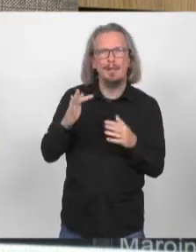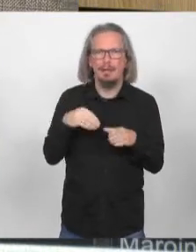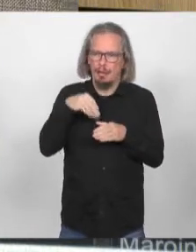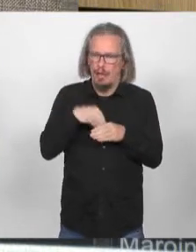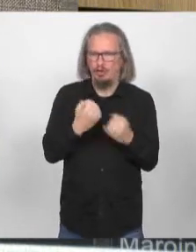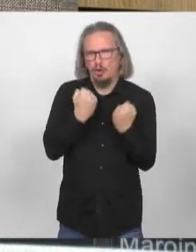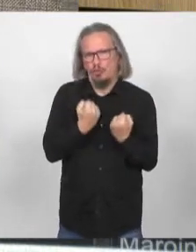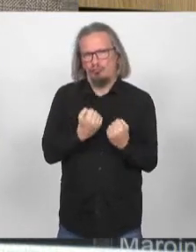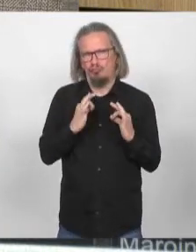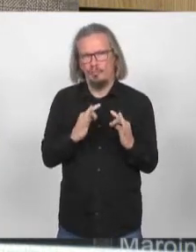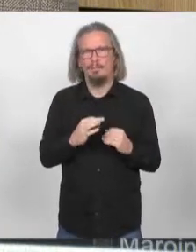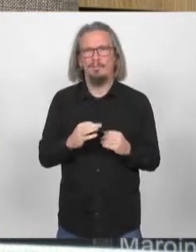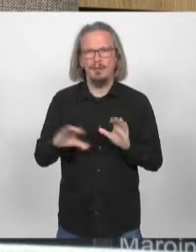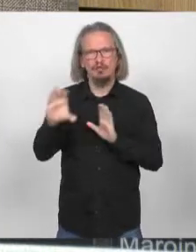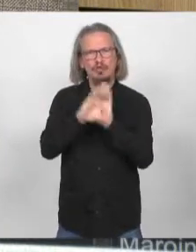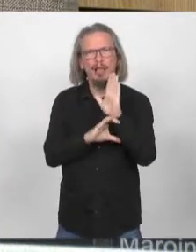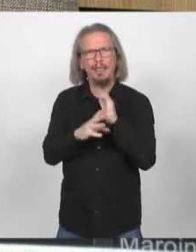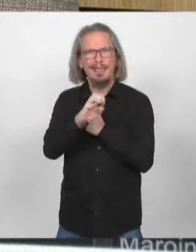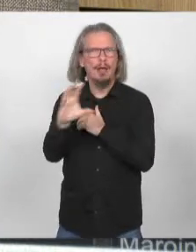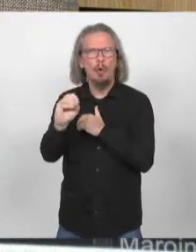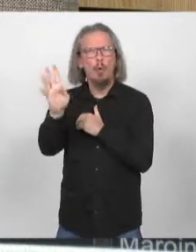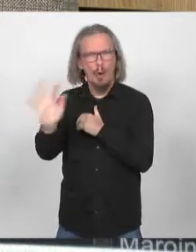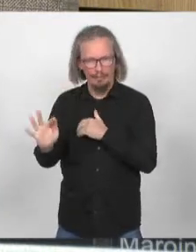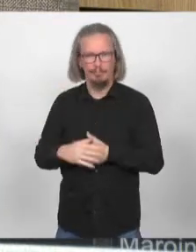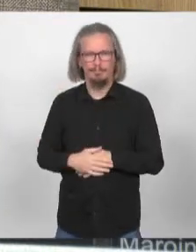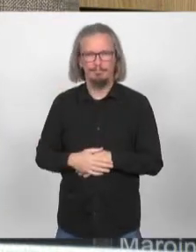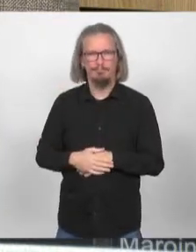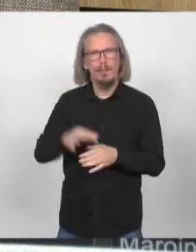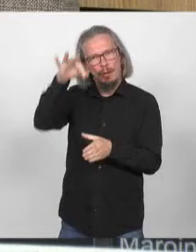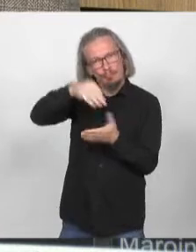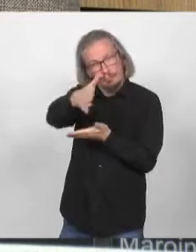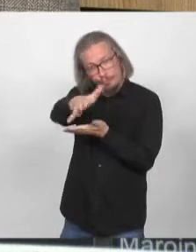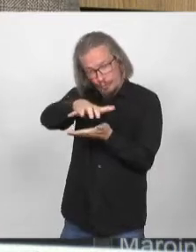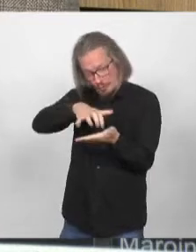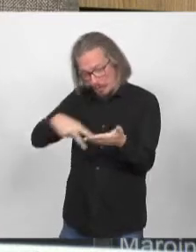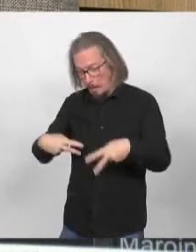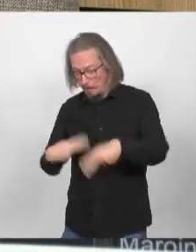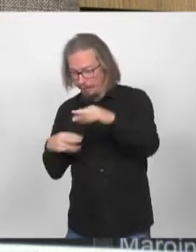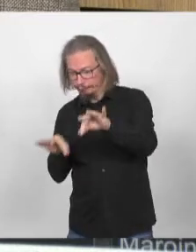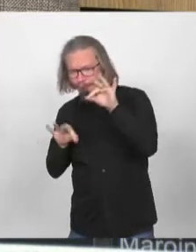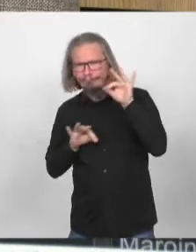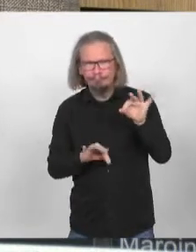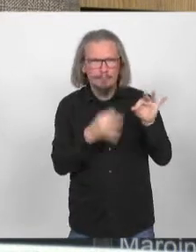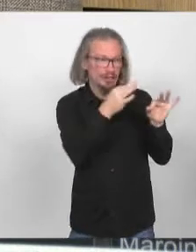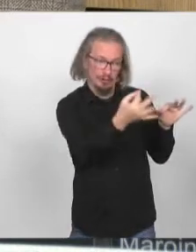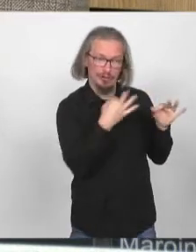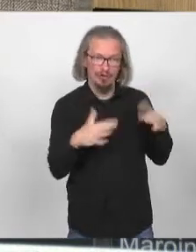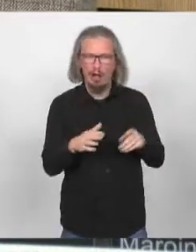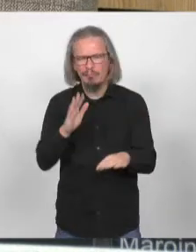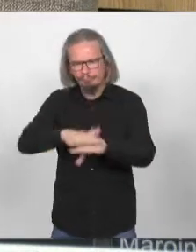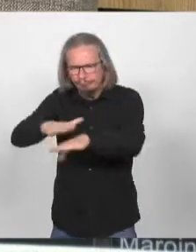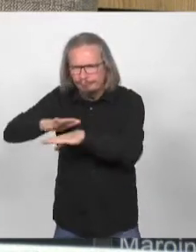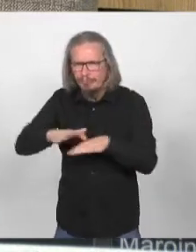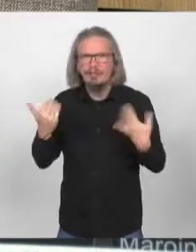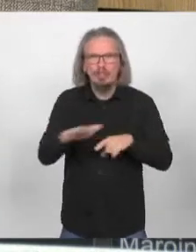sobriété énergétique et la charte EcoWatt. Une partie de la délibération est consacrée, et vous en avez parlé également à l'oral, au rappel de ce